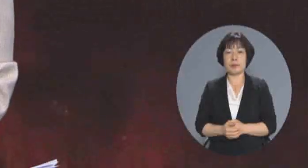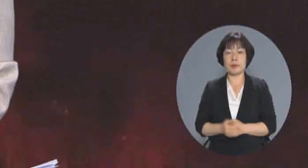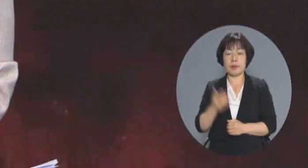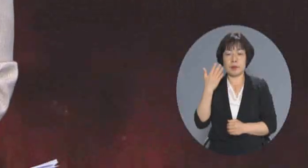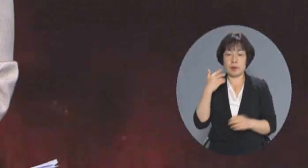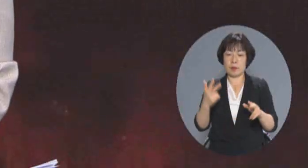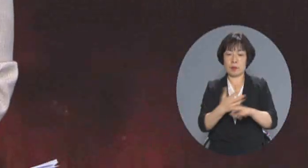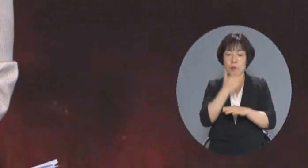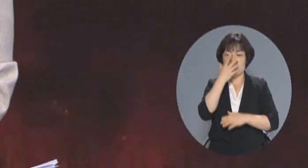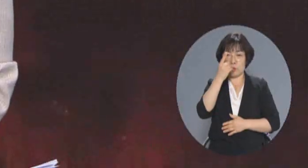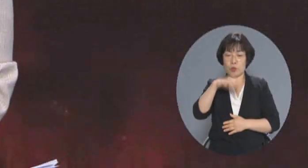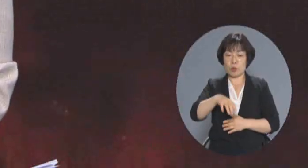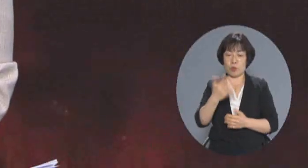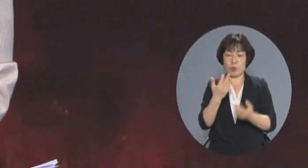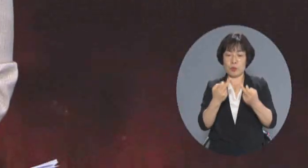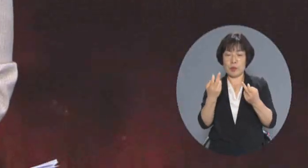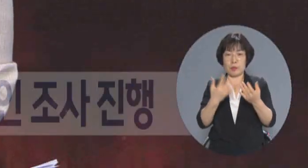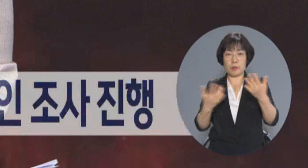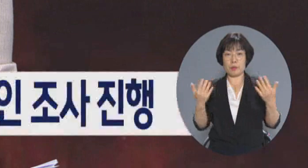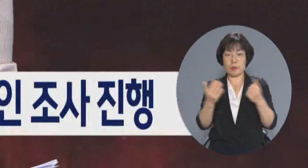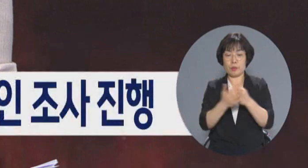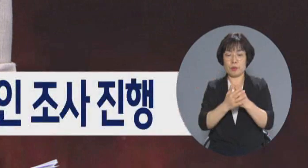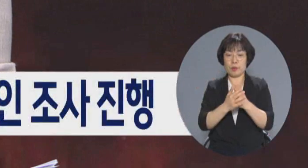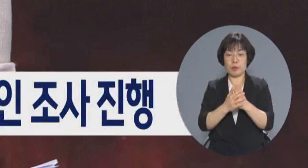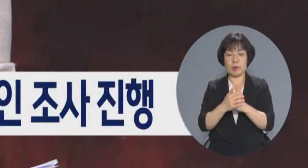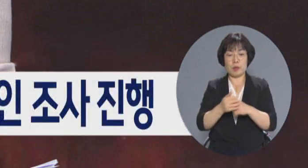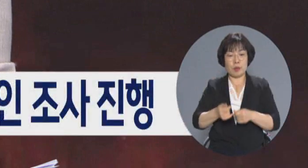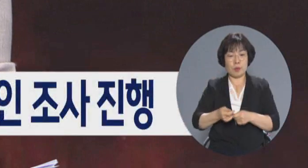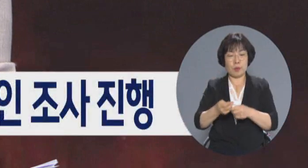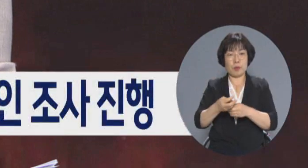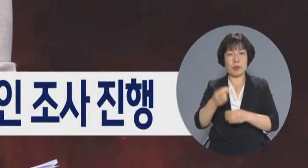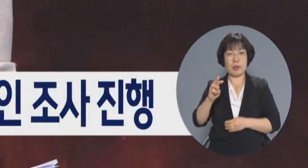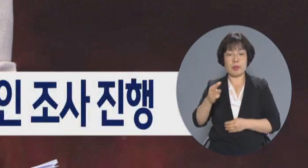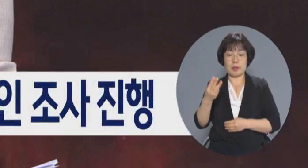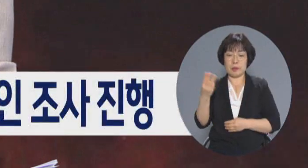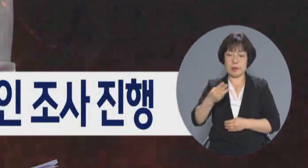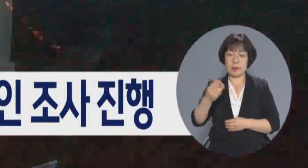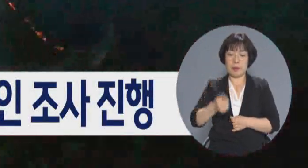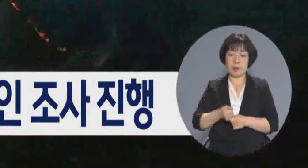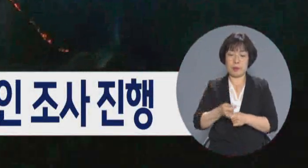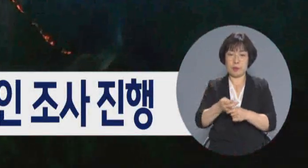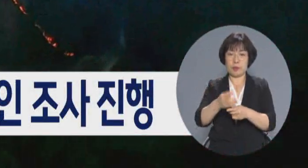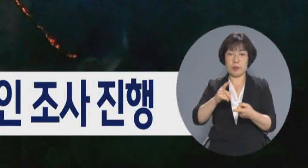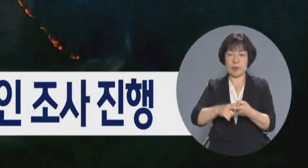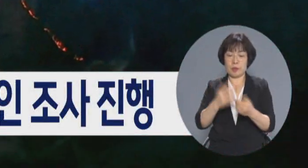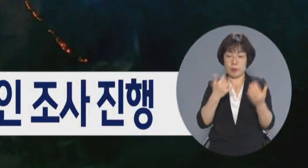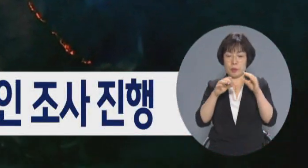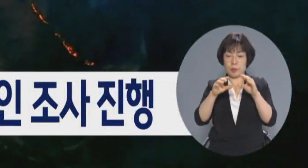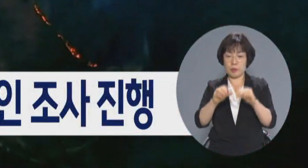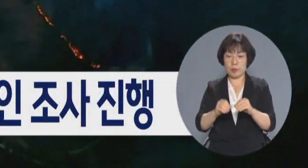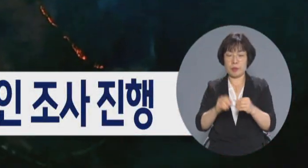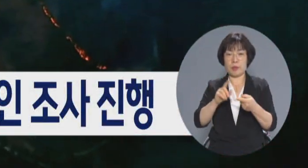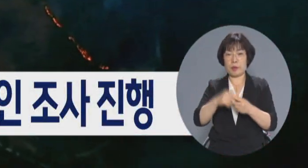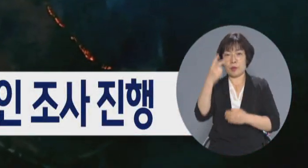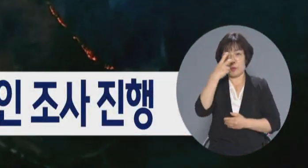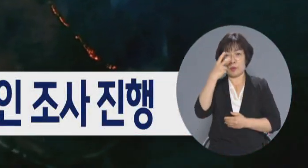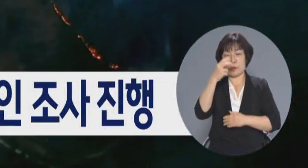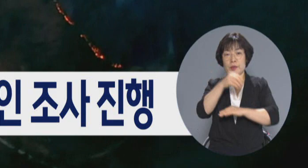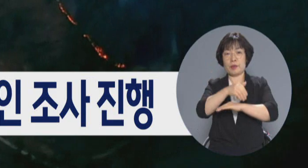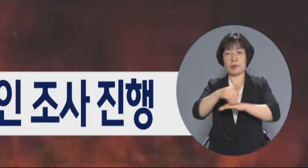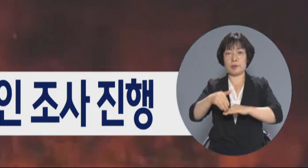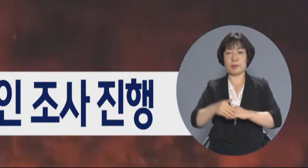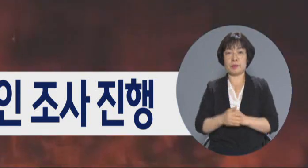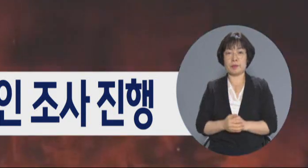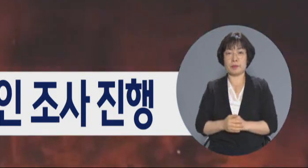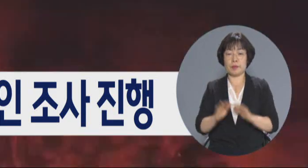지난 주말 순천에서 발생한 산불로 산림 10헥타르가 불에 탄 가운데 당국이 원인 조사에 들어갑니다.